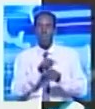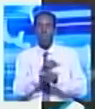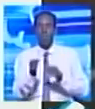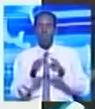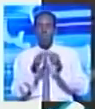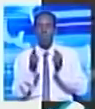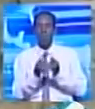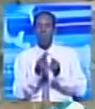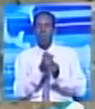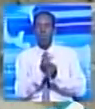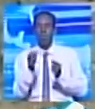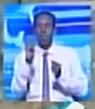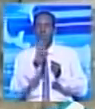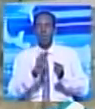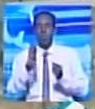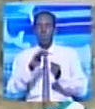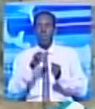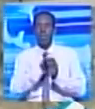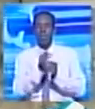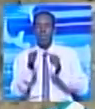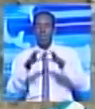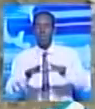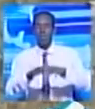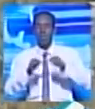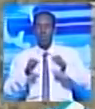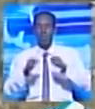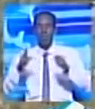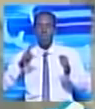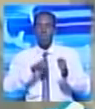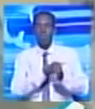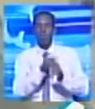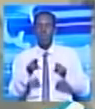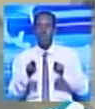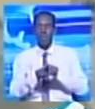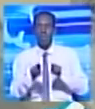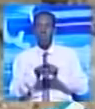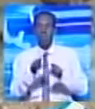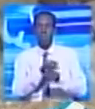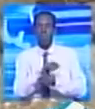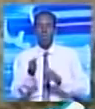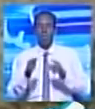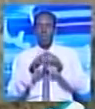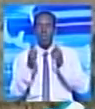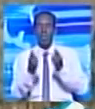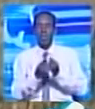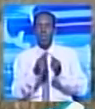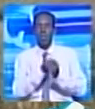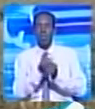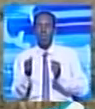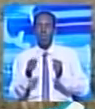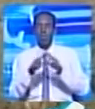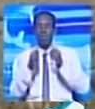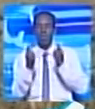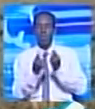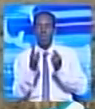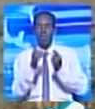Balbala, où il sera localisé par les agents de la sécurité nationale. Ces mêmes agents qui s'aperçoivent des fausses pièces d'identité vont le